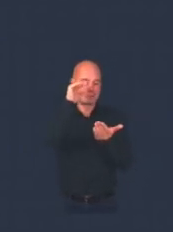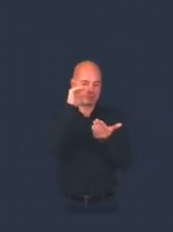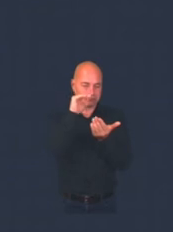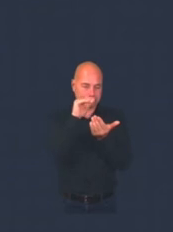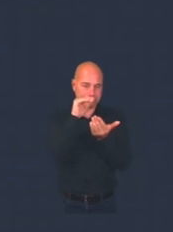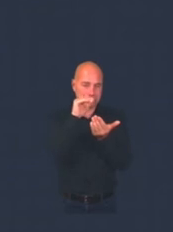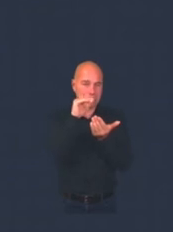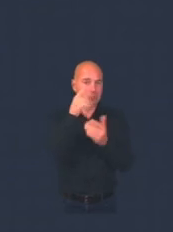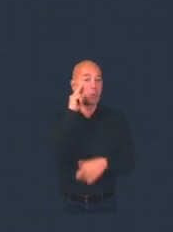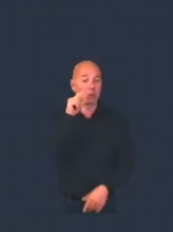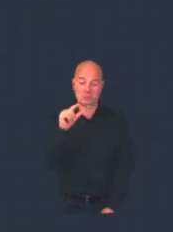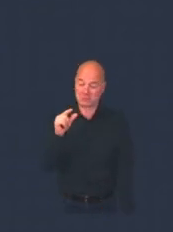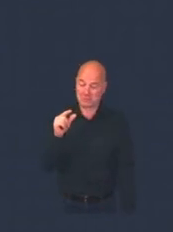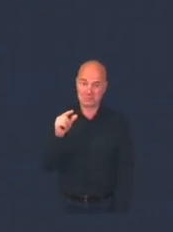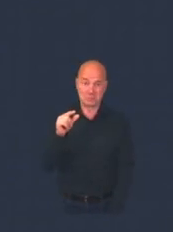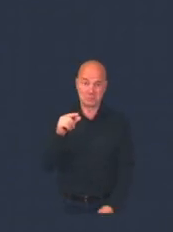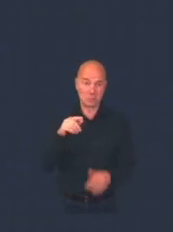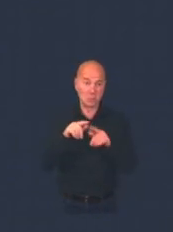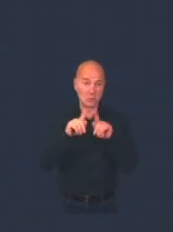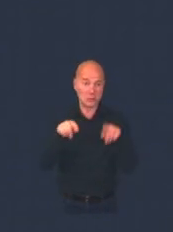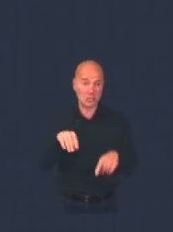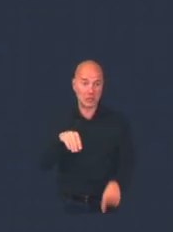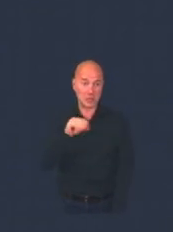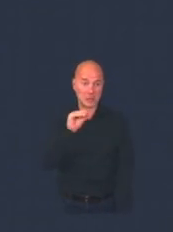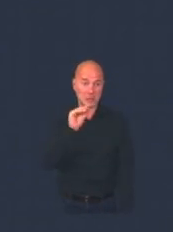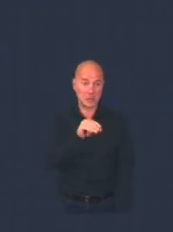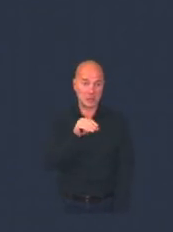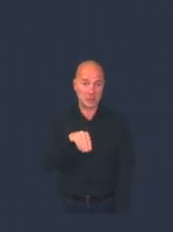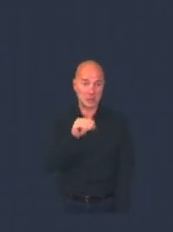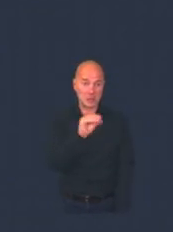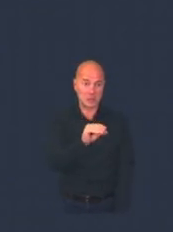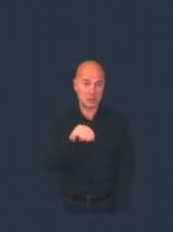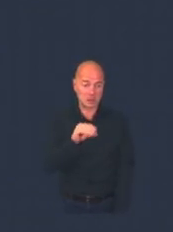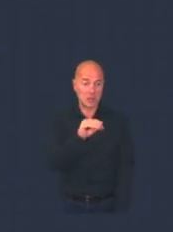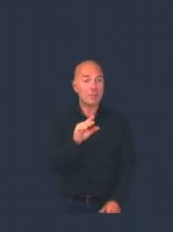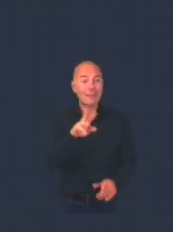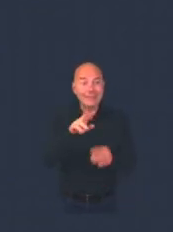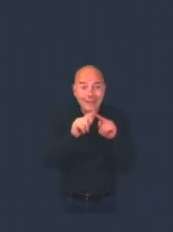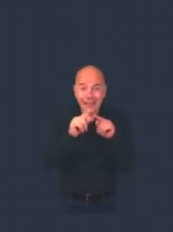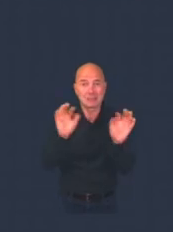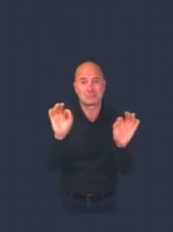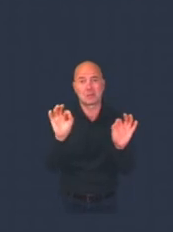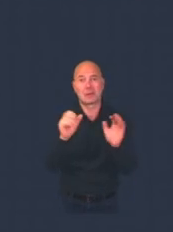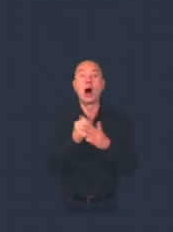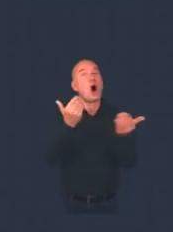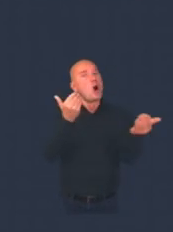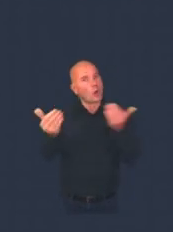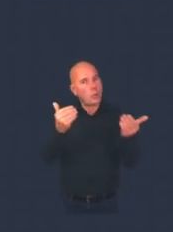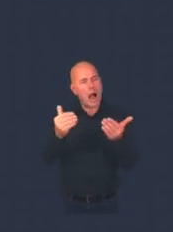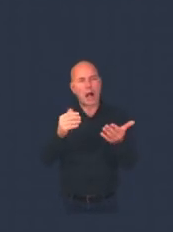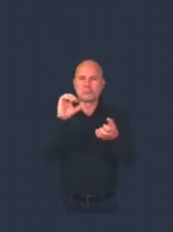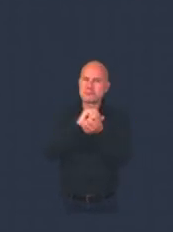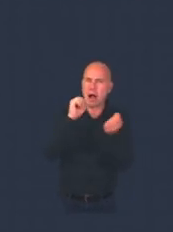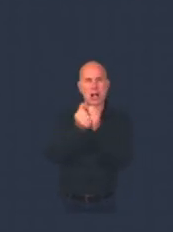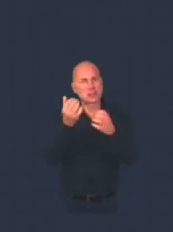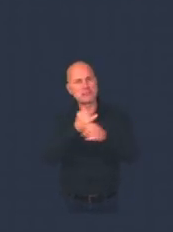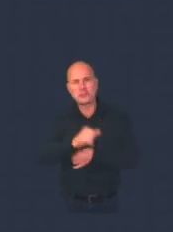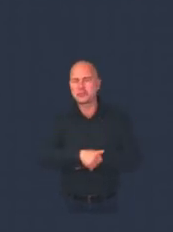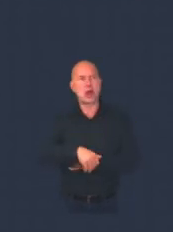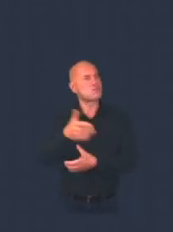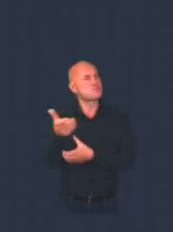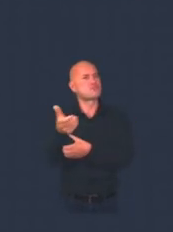budgets sont moindres et surtout très peu de précision, en tout cas pas autant que sur les canons à neige, où c'est d'ailleurs le seul aspect